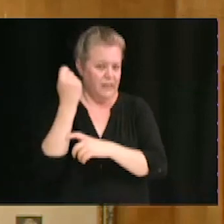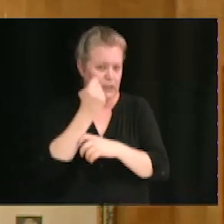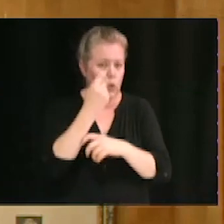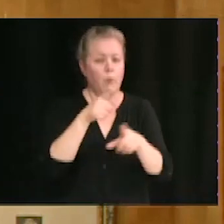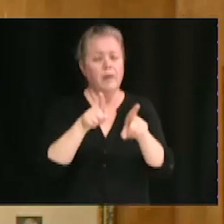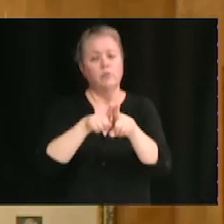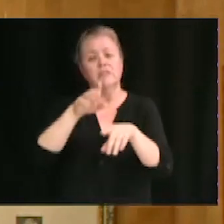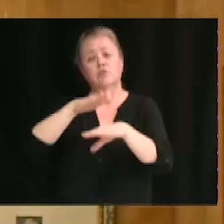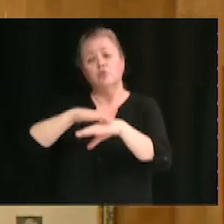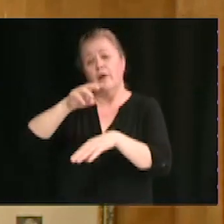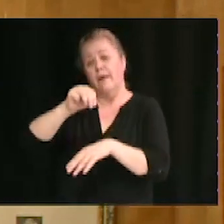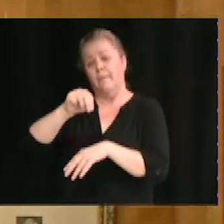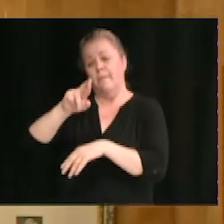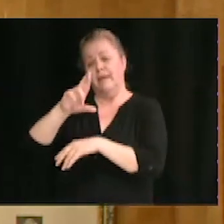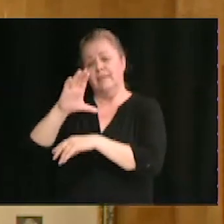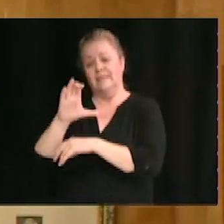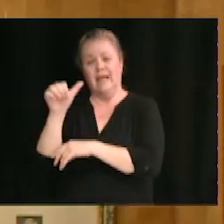'Arthabasca.